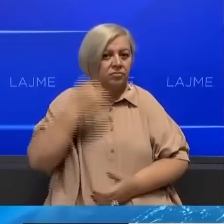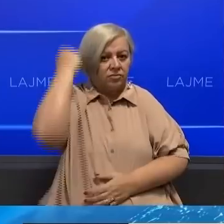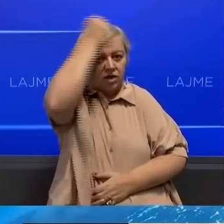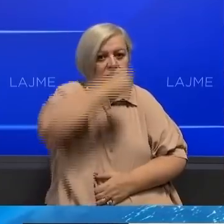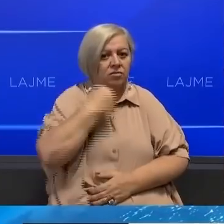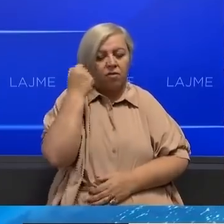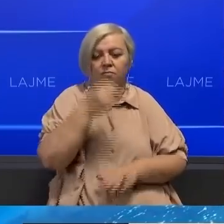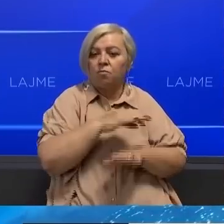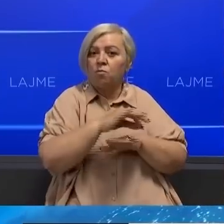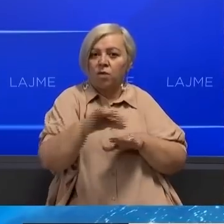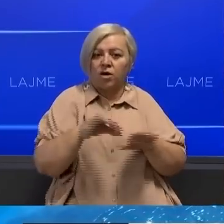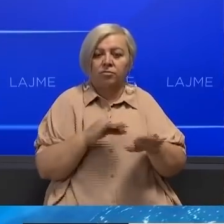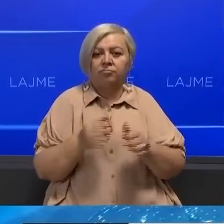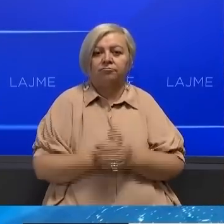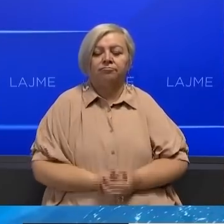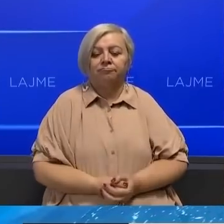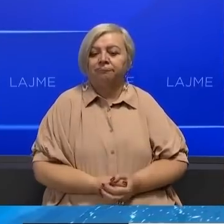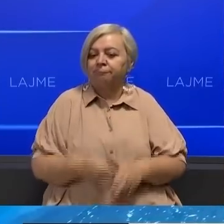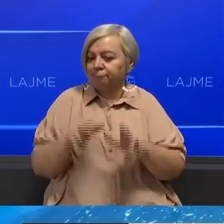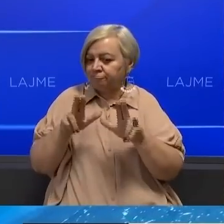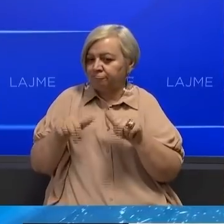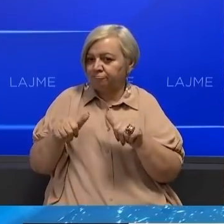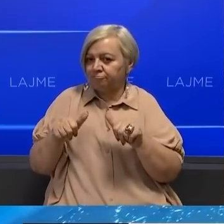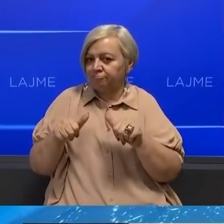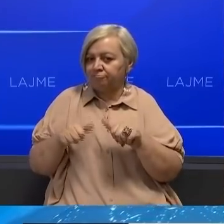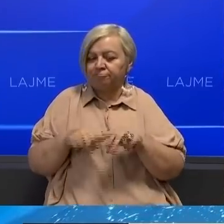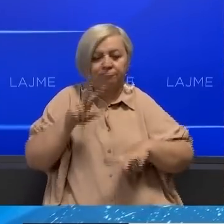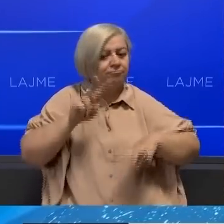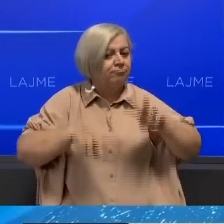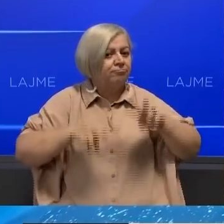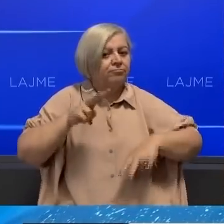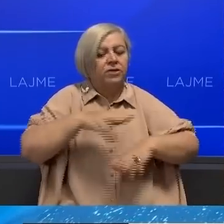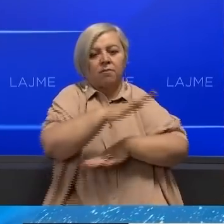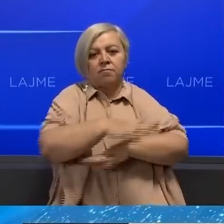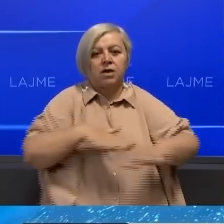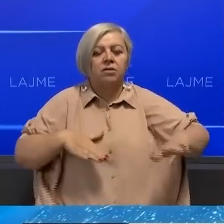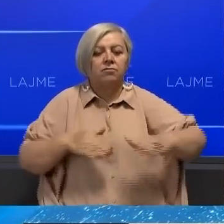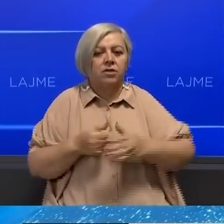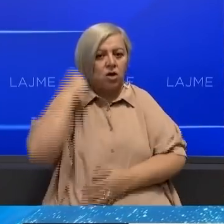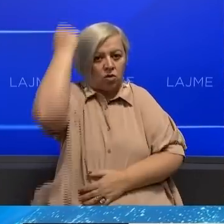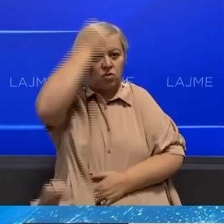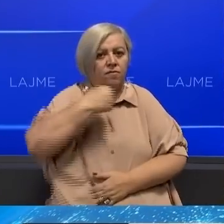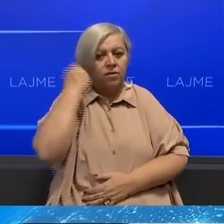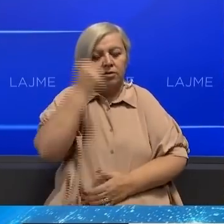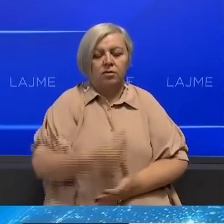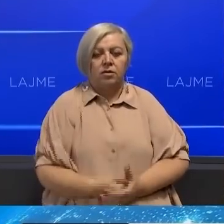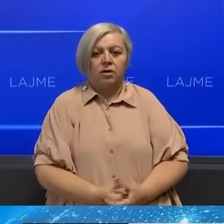një projekt dhe e patëm mundësinë për me vizitu parlamentin e Kosovës.